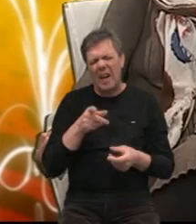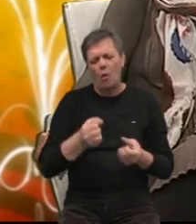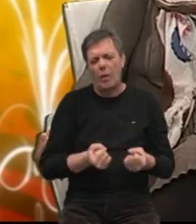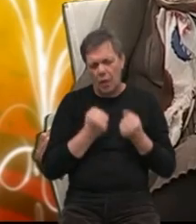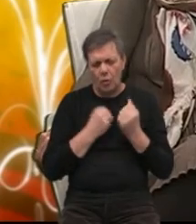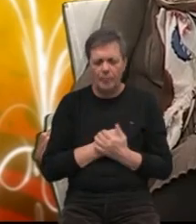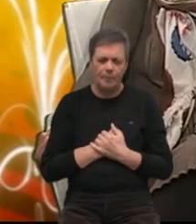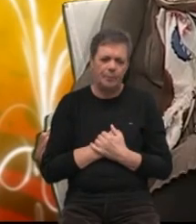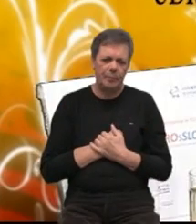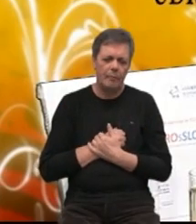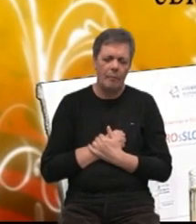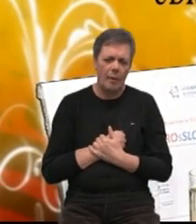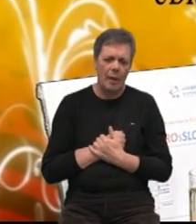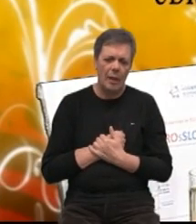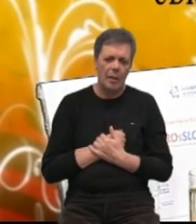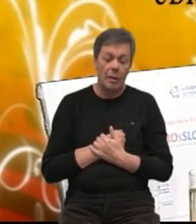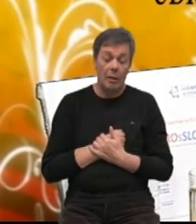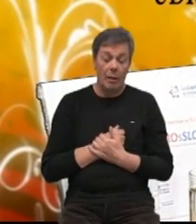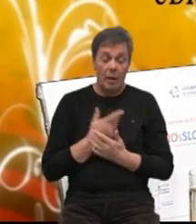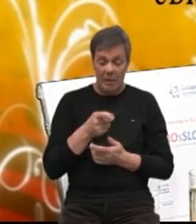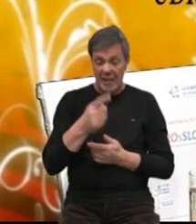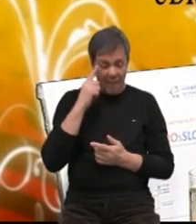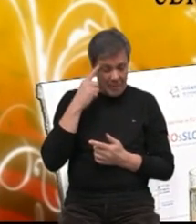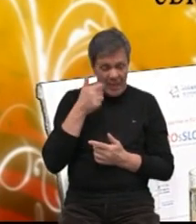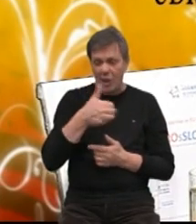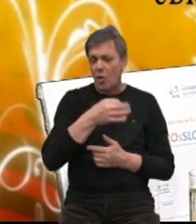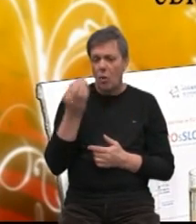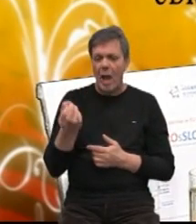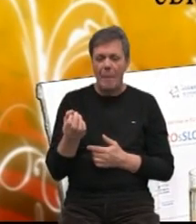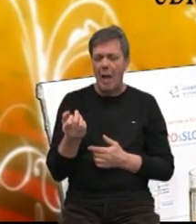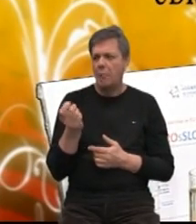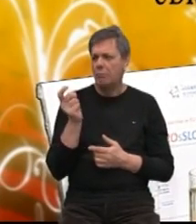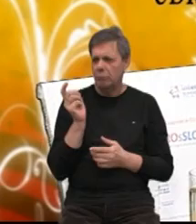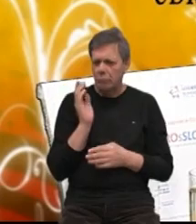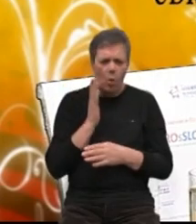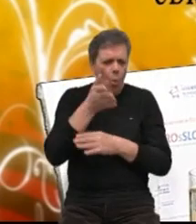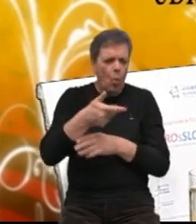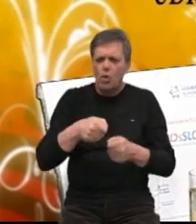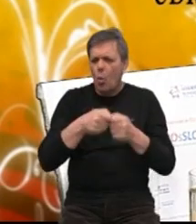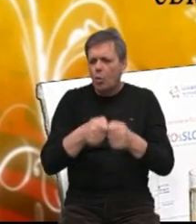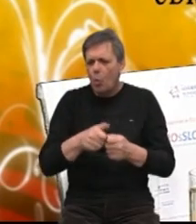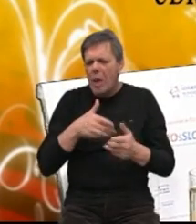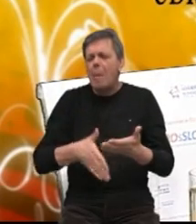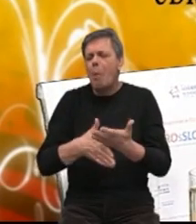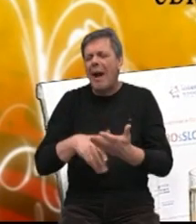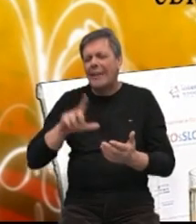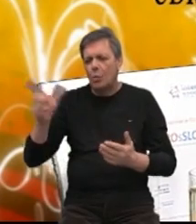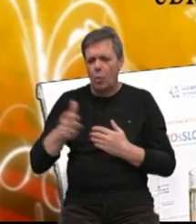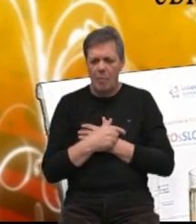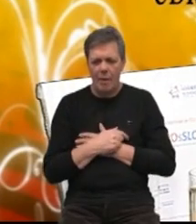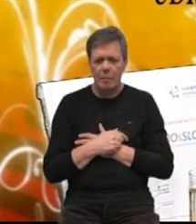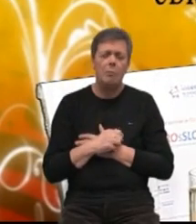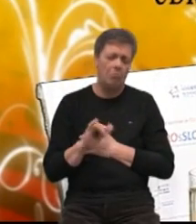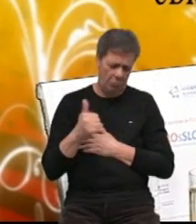Dobro. Da li ste mislili da ćete jednog dana ući u jednu udrugu i pomagati drugima nekima? Jeste li uopće to imali